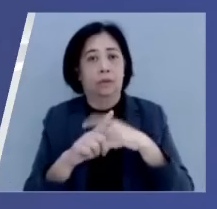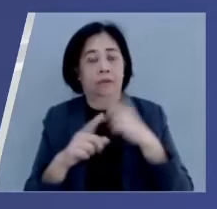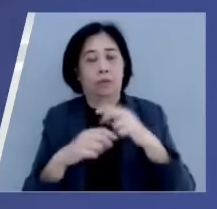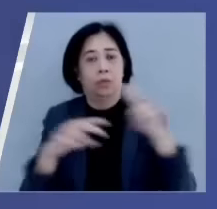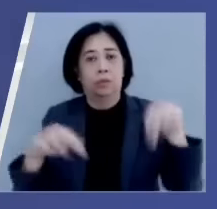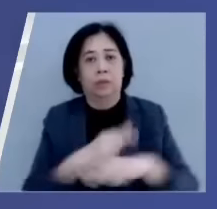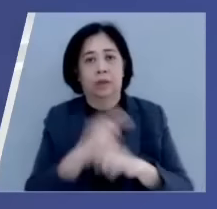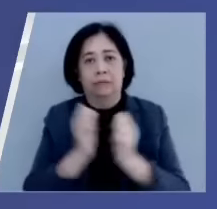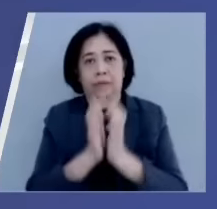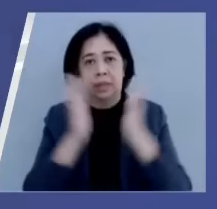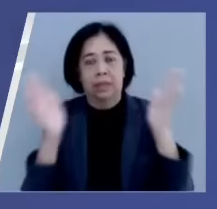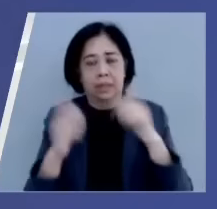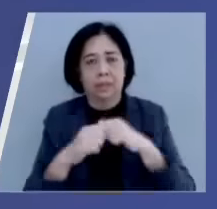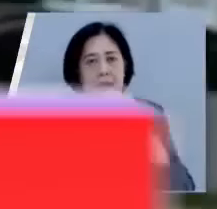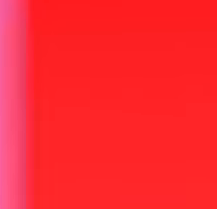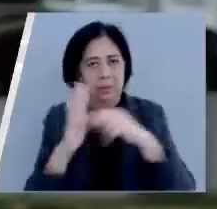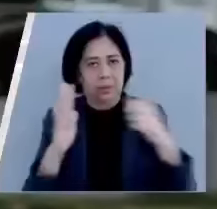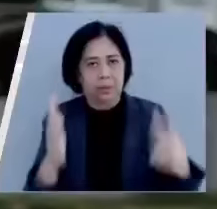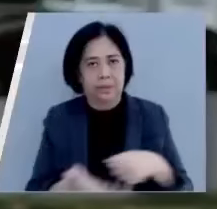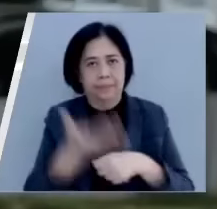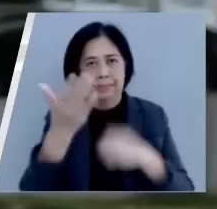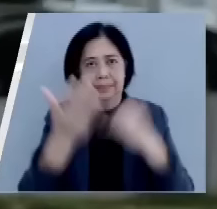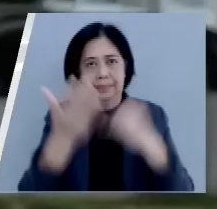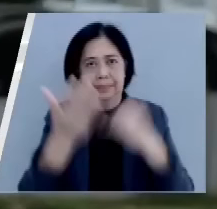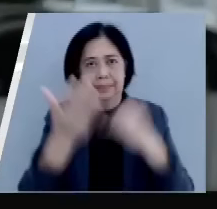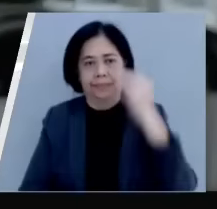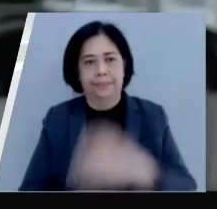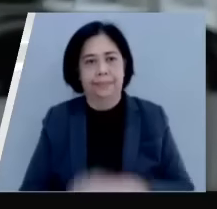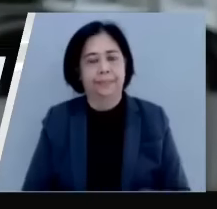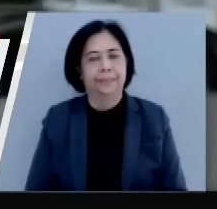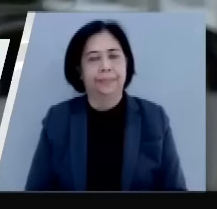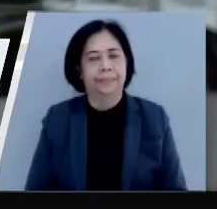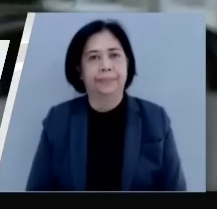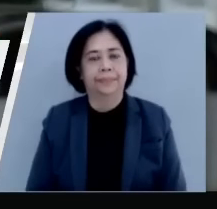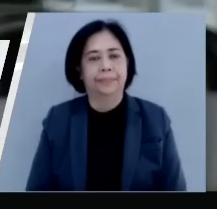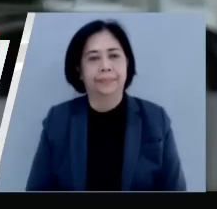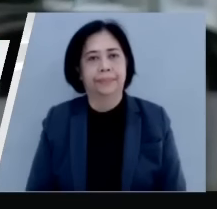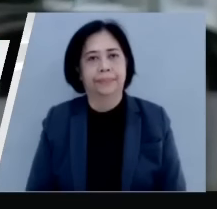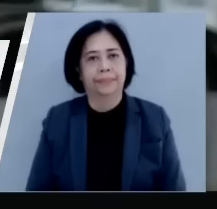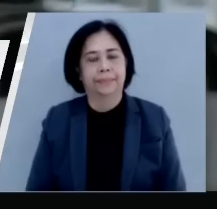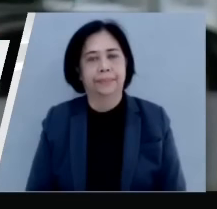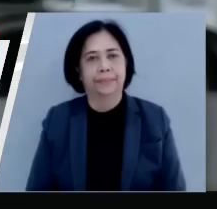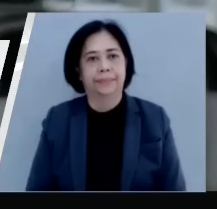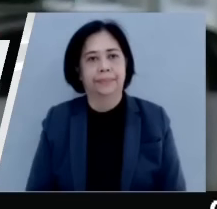nakatutok live si Joseph Moro. Joseph.